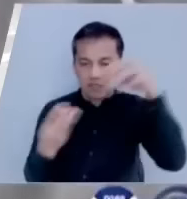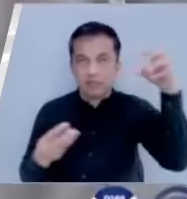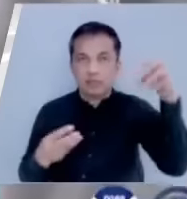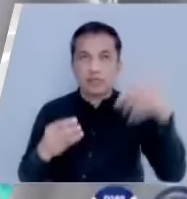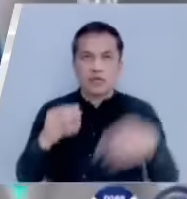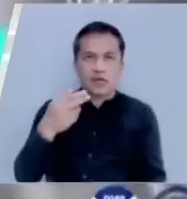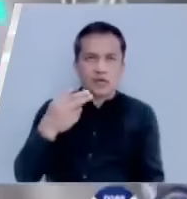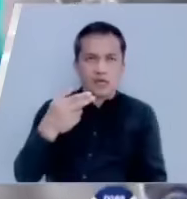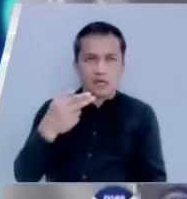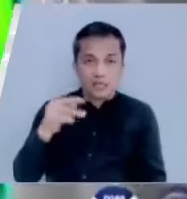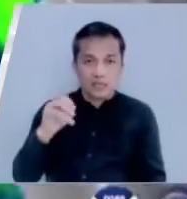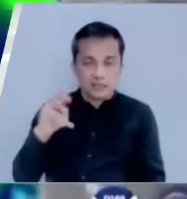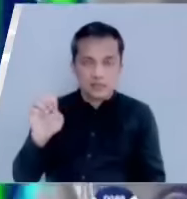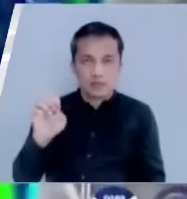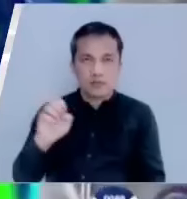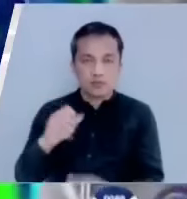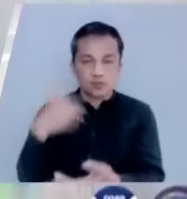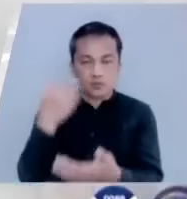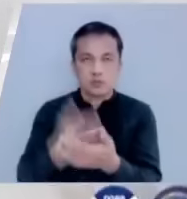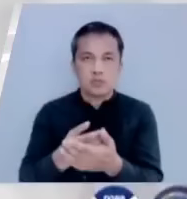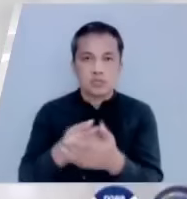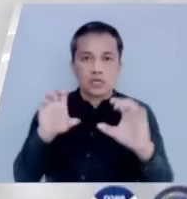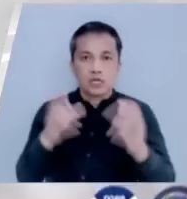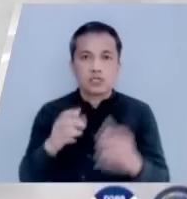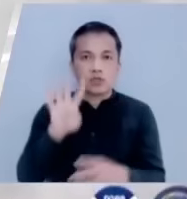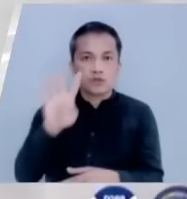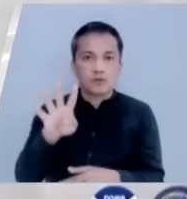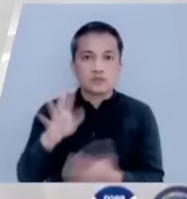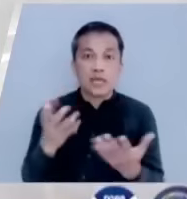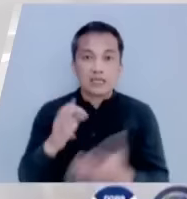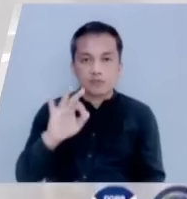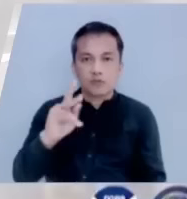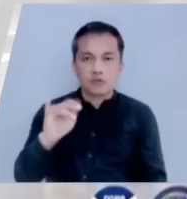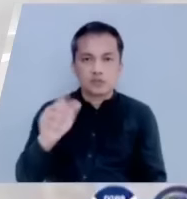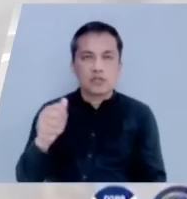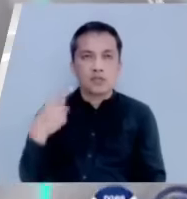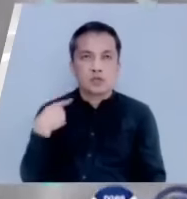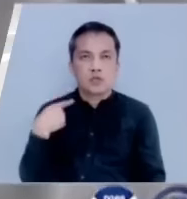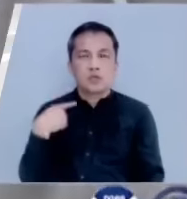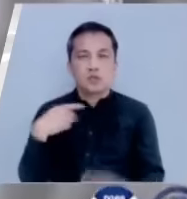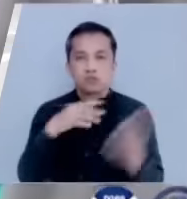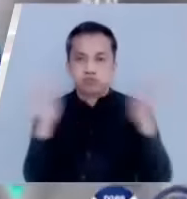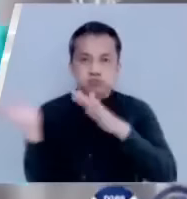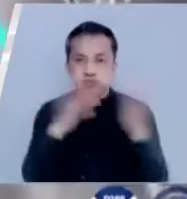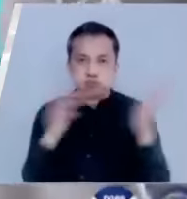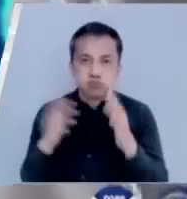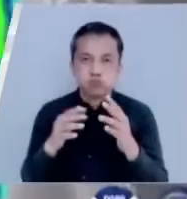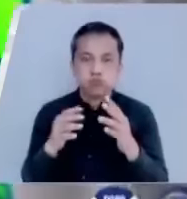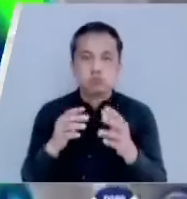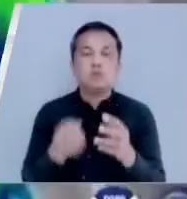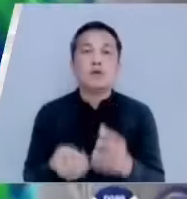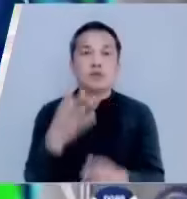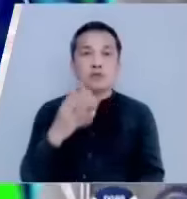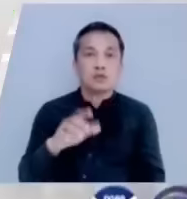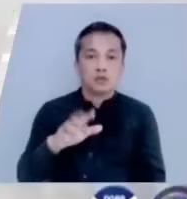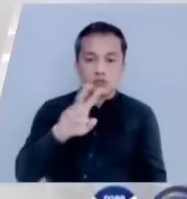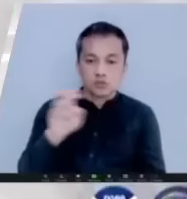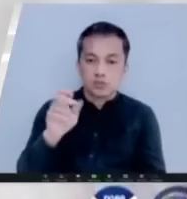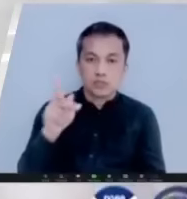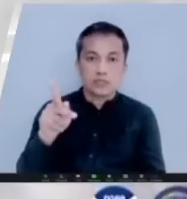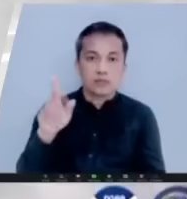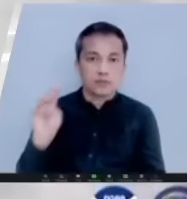naglandfall bilang Category 4 storm sa Florida. Taglay po nito ang lakas ng hangin na aabot ng mahigit sa 200 kilometers